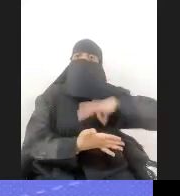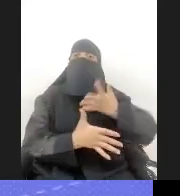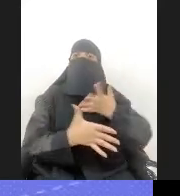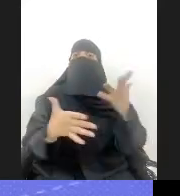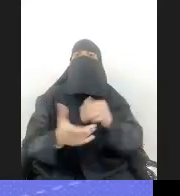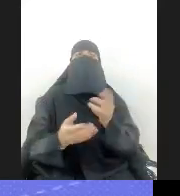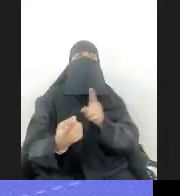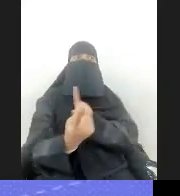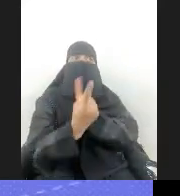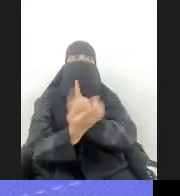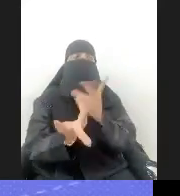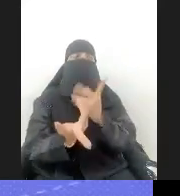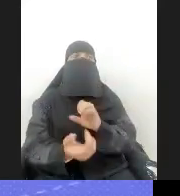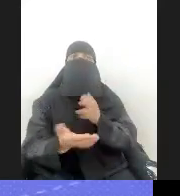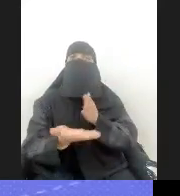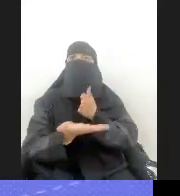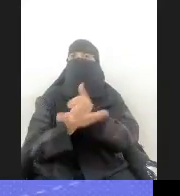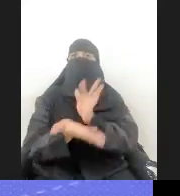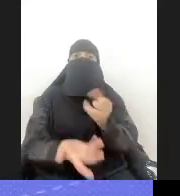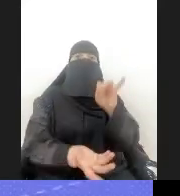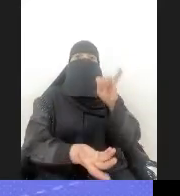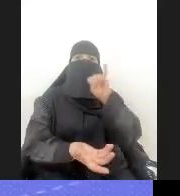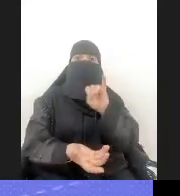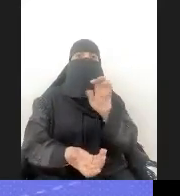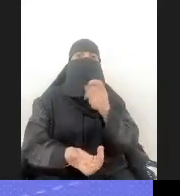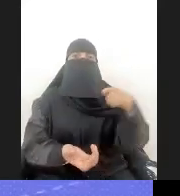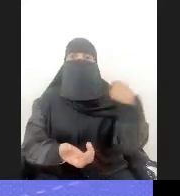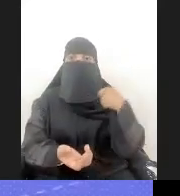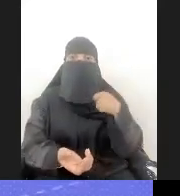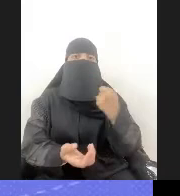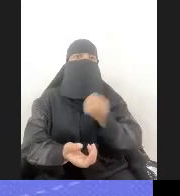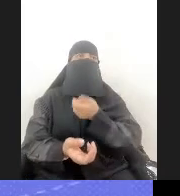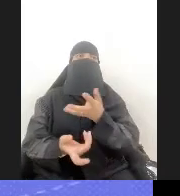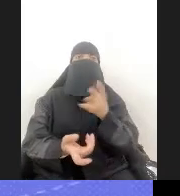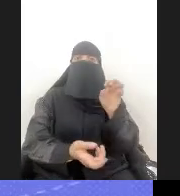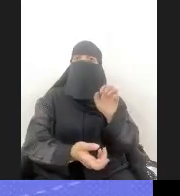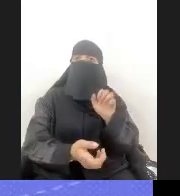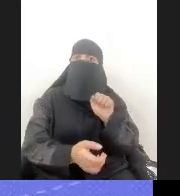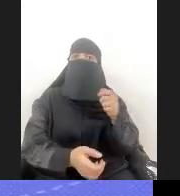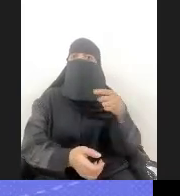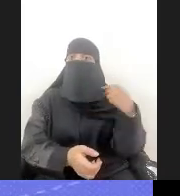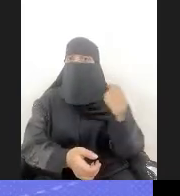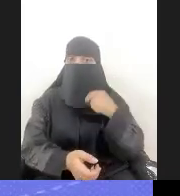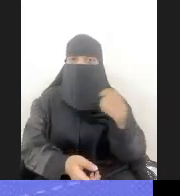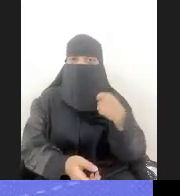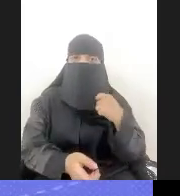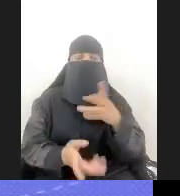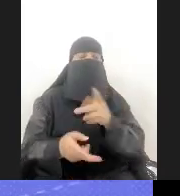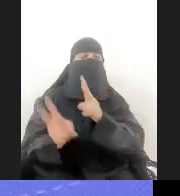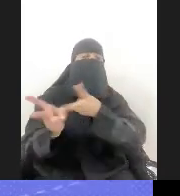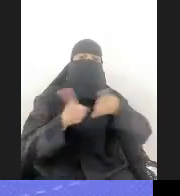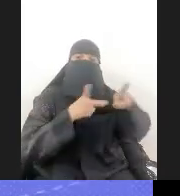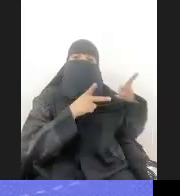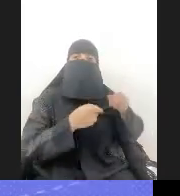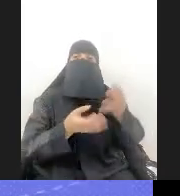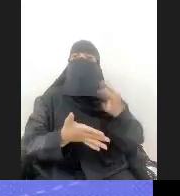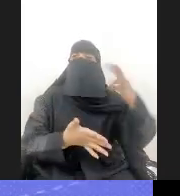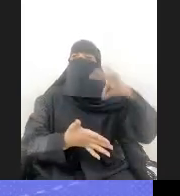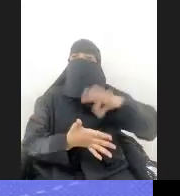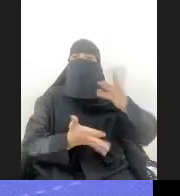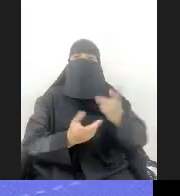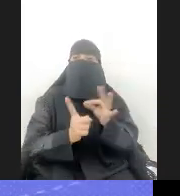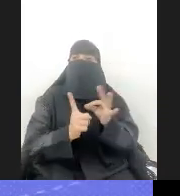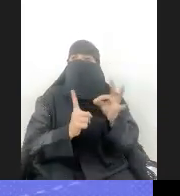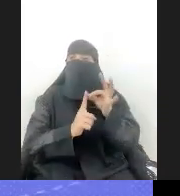وهيئات ومدارس ووزارات وغير ذلك، إنها تلقي الضوء على مثل هذا الهدف، منه تطوير مهارات من يقوم بتعليم